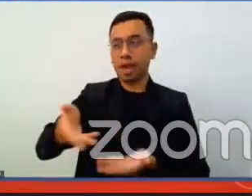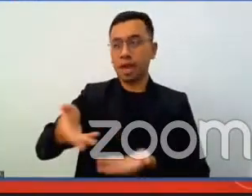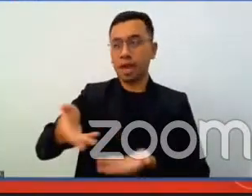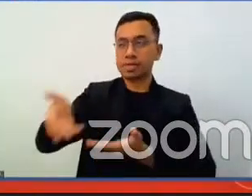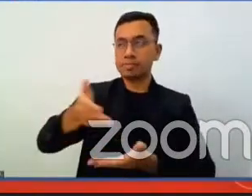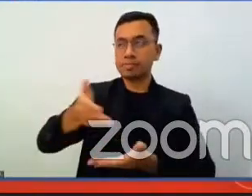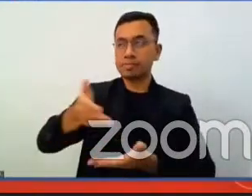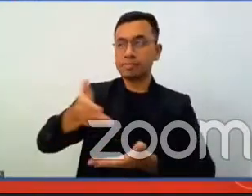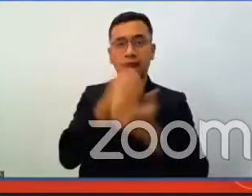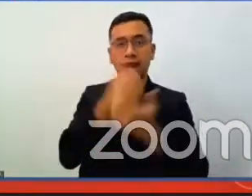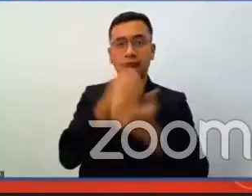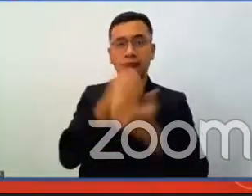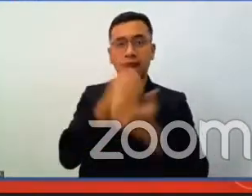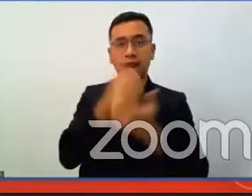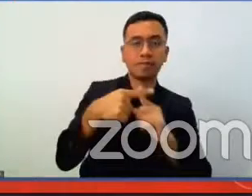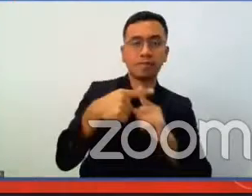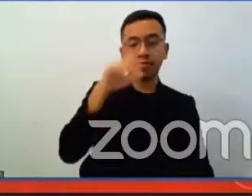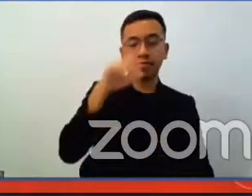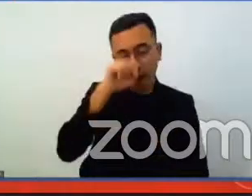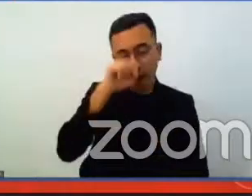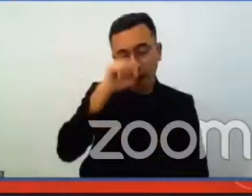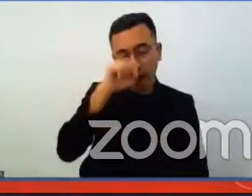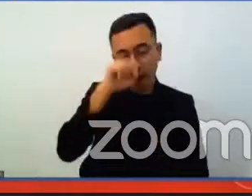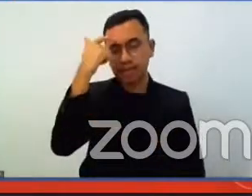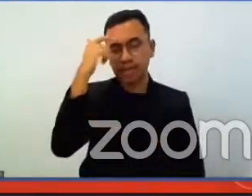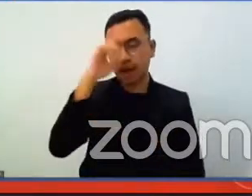pelajaran. Seperti itu.